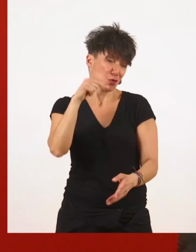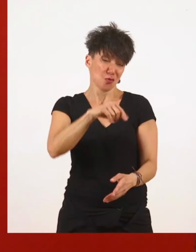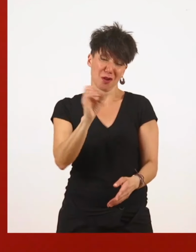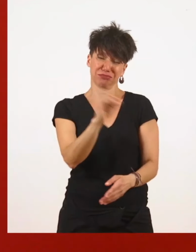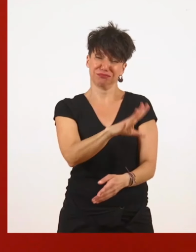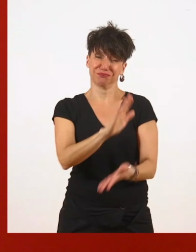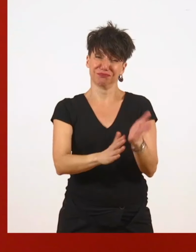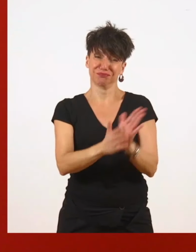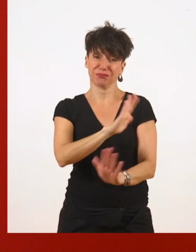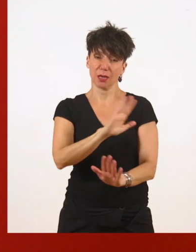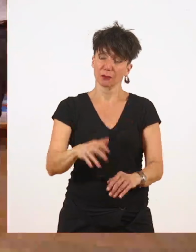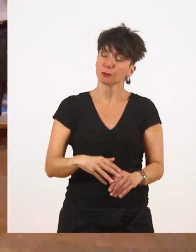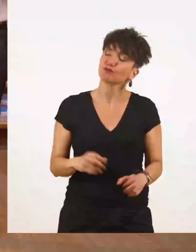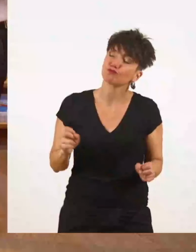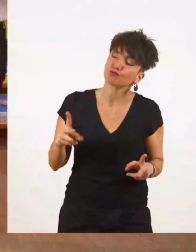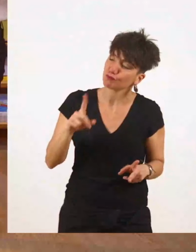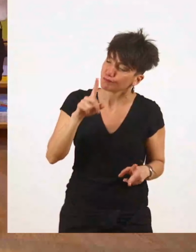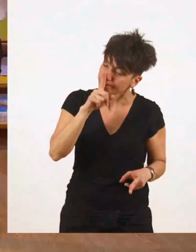Καλώς!